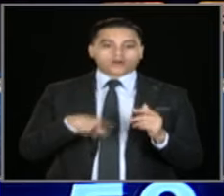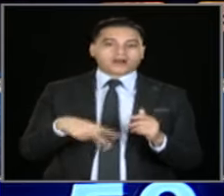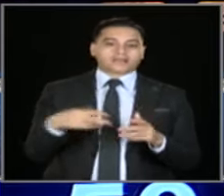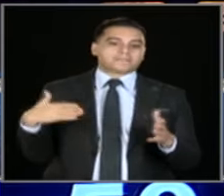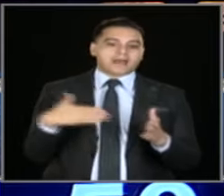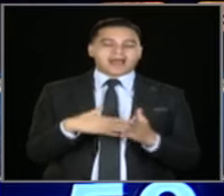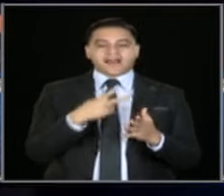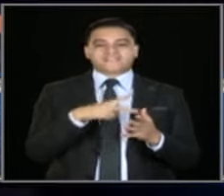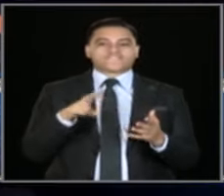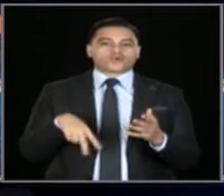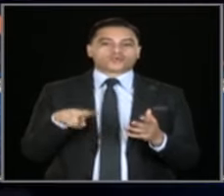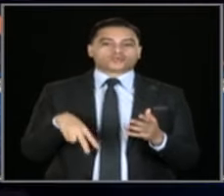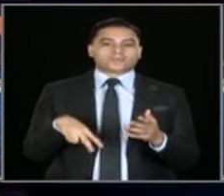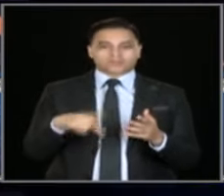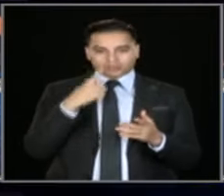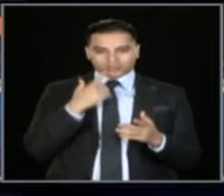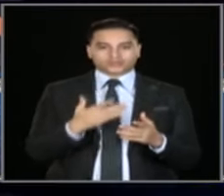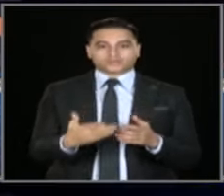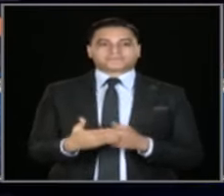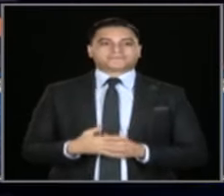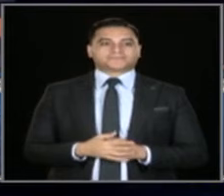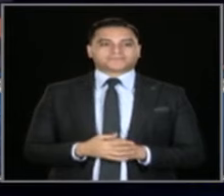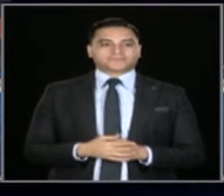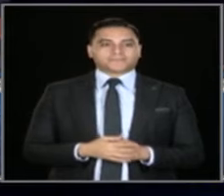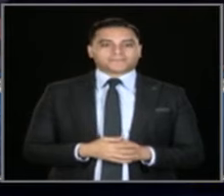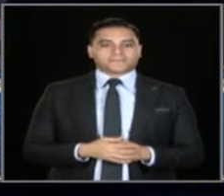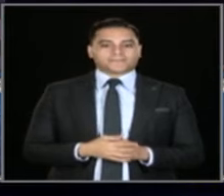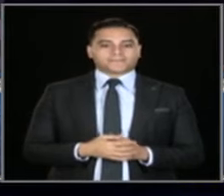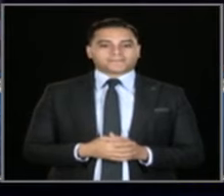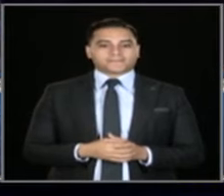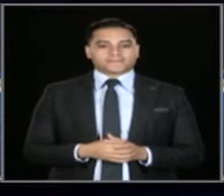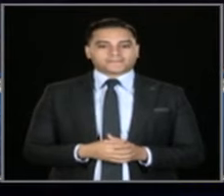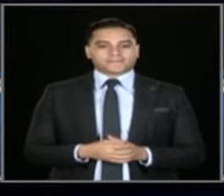القدم حتى عام 2018، فما هو؟